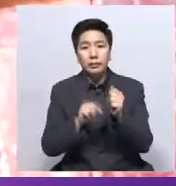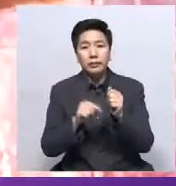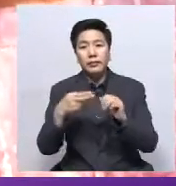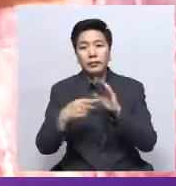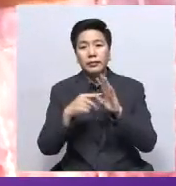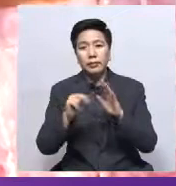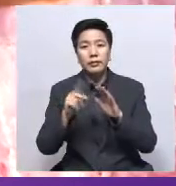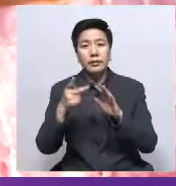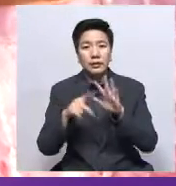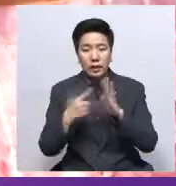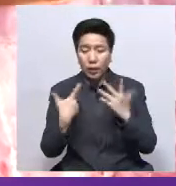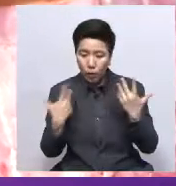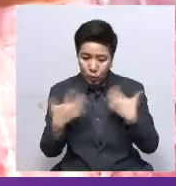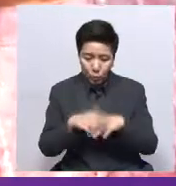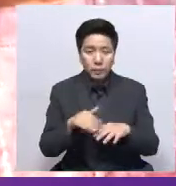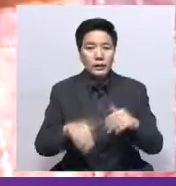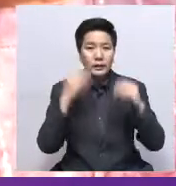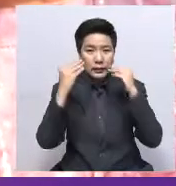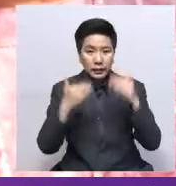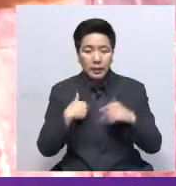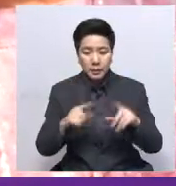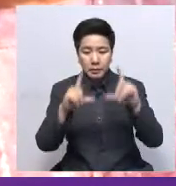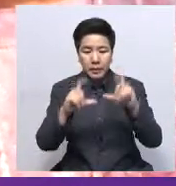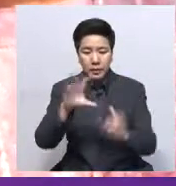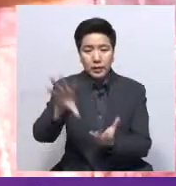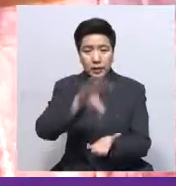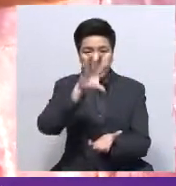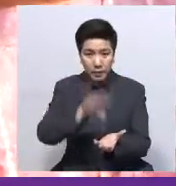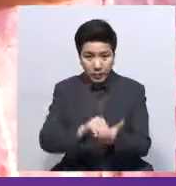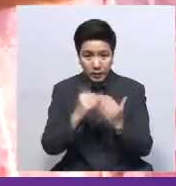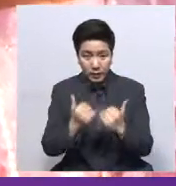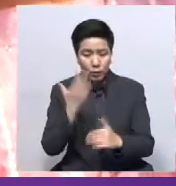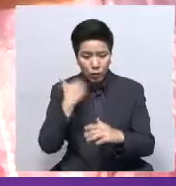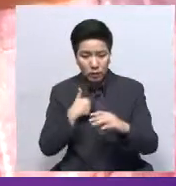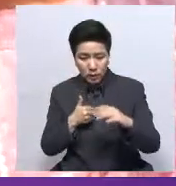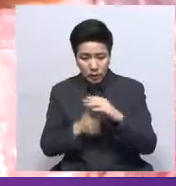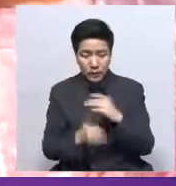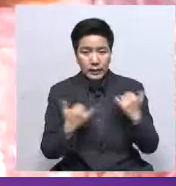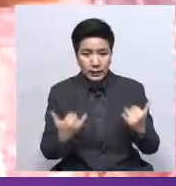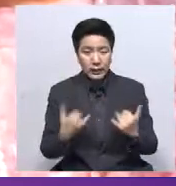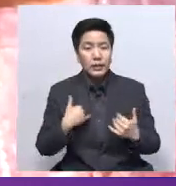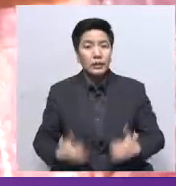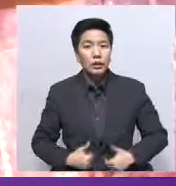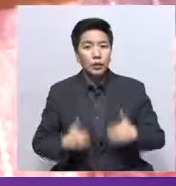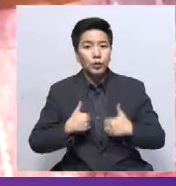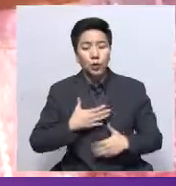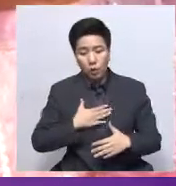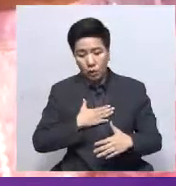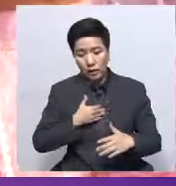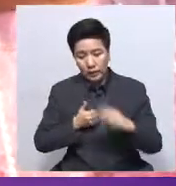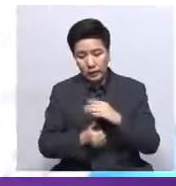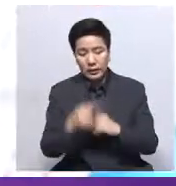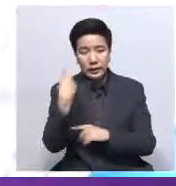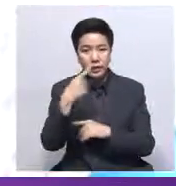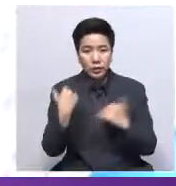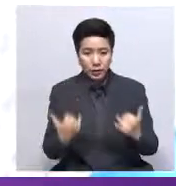ราน่าจะมาร่วมงานนี้เพื่อถ่ายรูปไว้เป็นที่ระลึกว่าครั้งหนึ่งในชีวิตเนาะที่เราจะต้องได้มาเที่ยวงานนี้